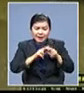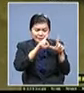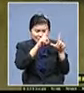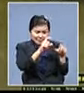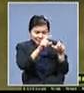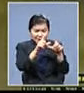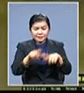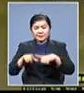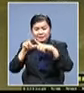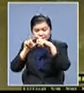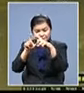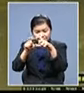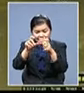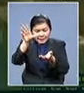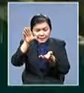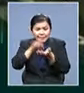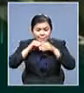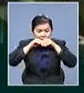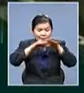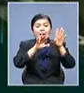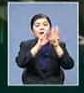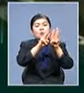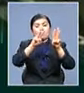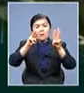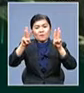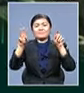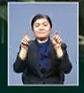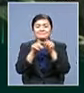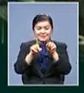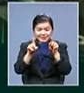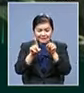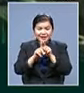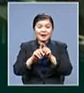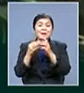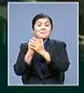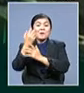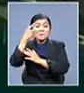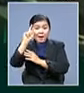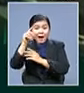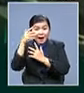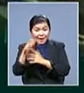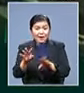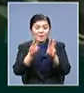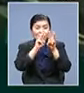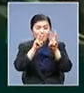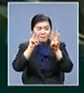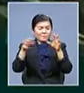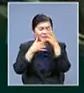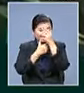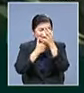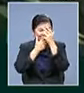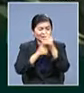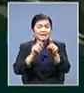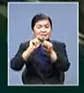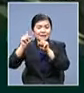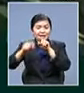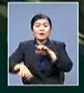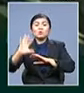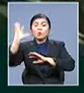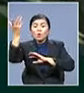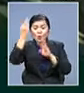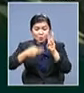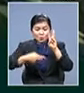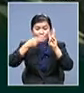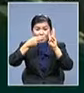ถึง 500กมเลยล่ะค่ะนอกจากป่าอมสอนแล้วนะคะ Google StreetViewเนี่ยก็ยังมีสถานที่ยอดนิยมให้ชมกว่า 60,000ที่ทั่วโลกด้วยนะ